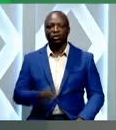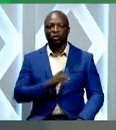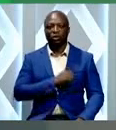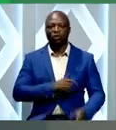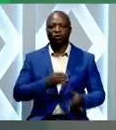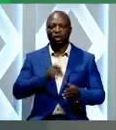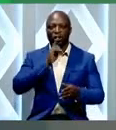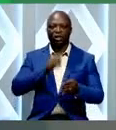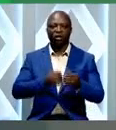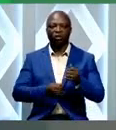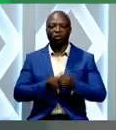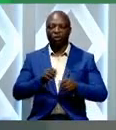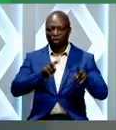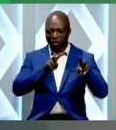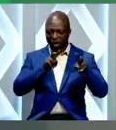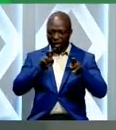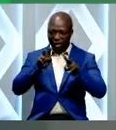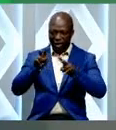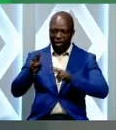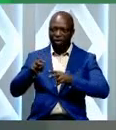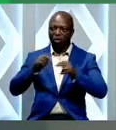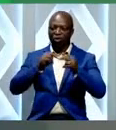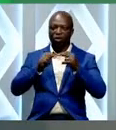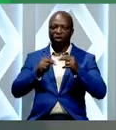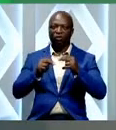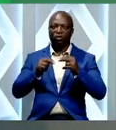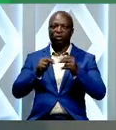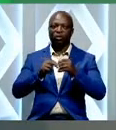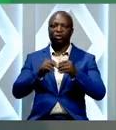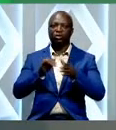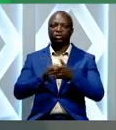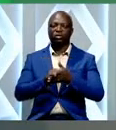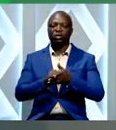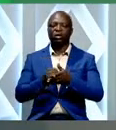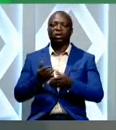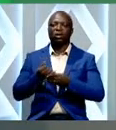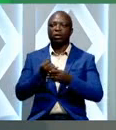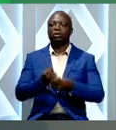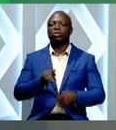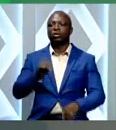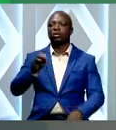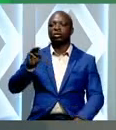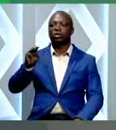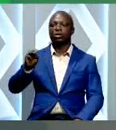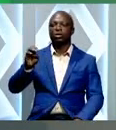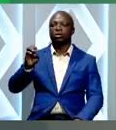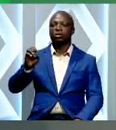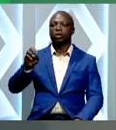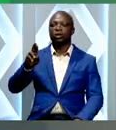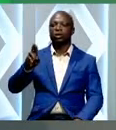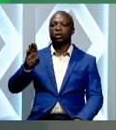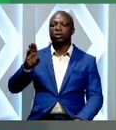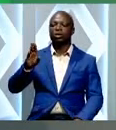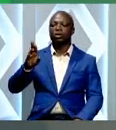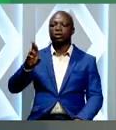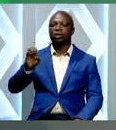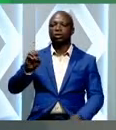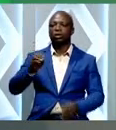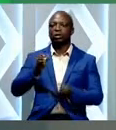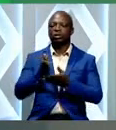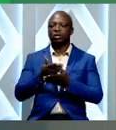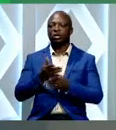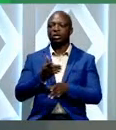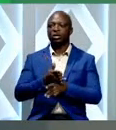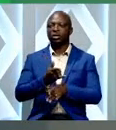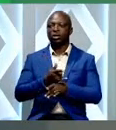Être plus regardant au niveau de l'importation du mercure et des produits qui en contiennent sur son